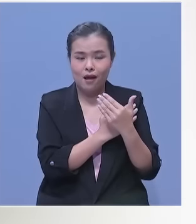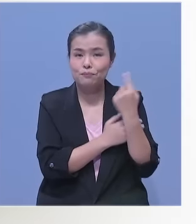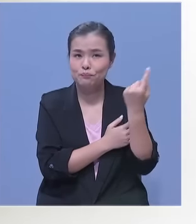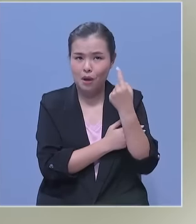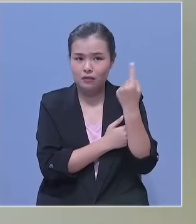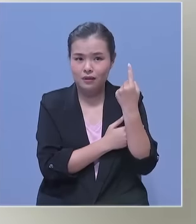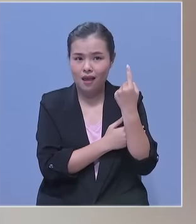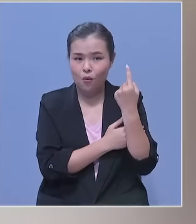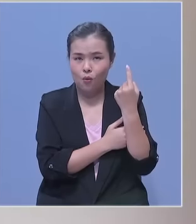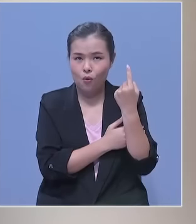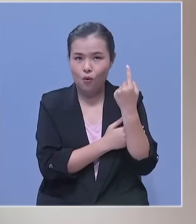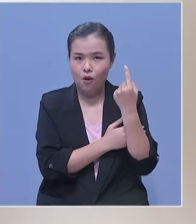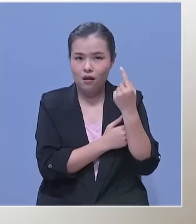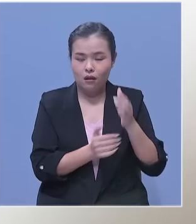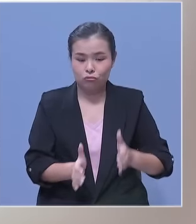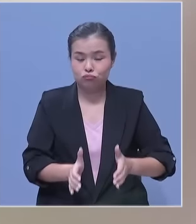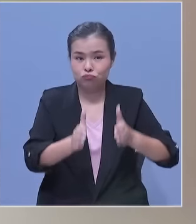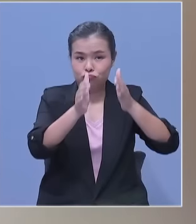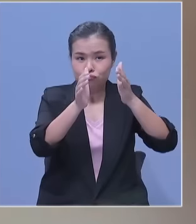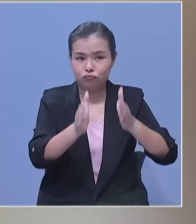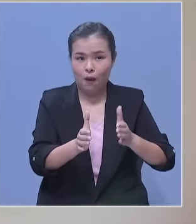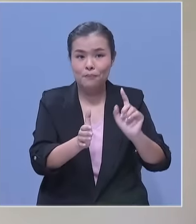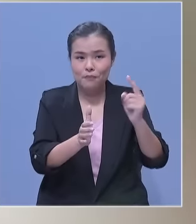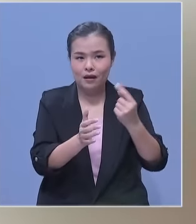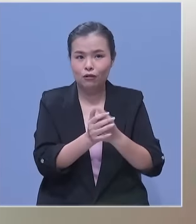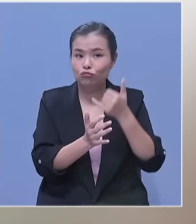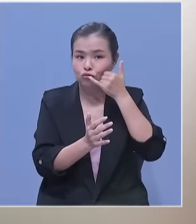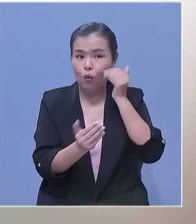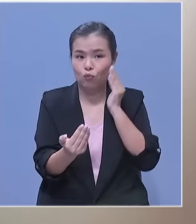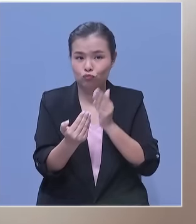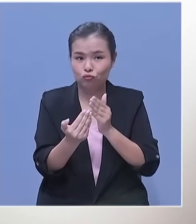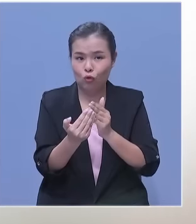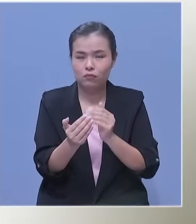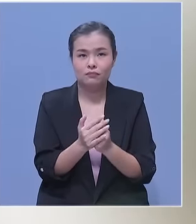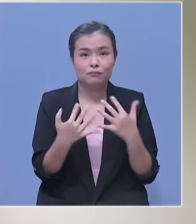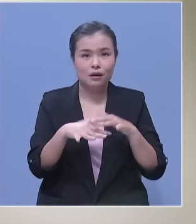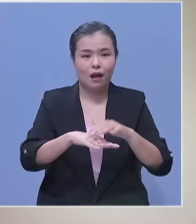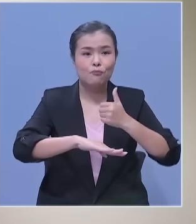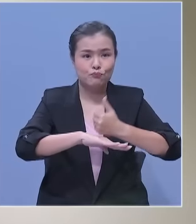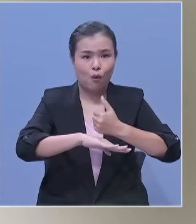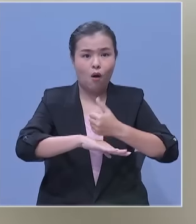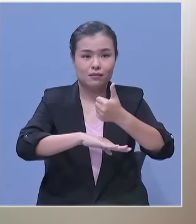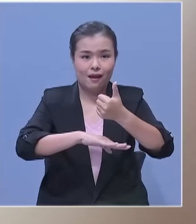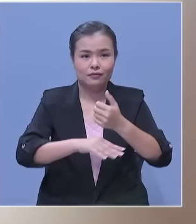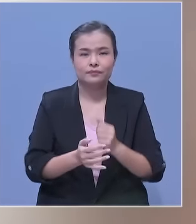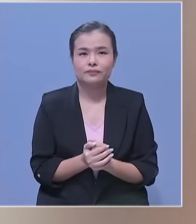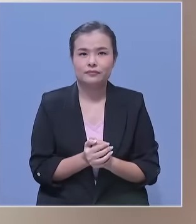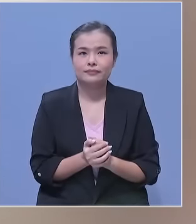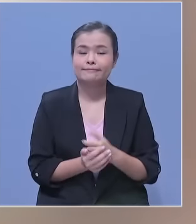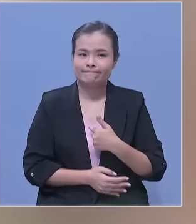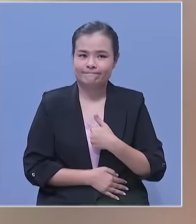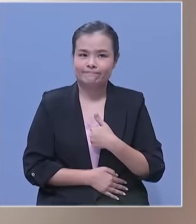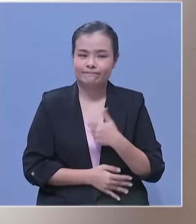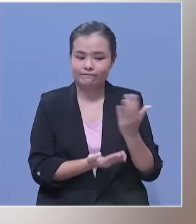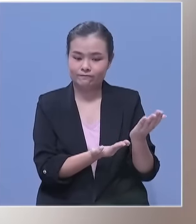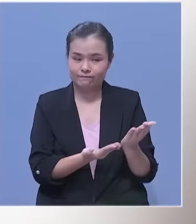มาเที่ยวชมหอชมเมืองตรงนี้อีกให้ประสานโดยตรงมาทางผอ.ได้เลยเดี๋ยวผอ.จะม